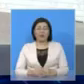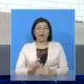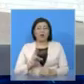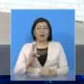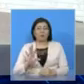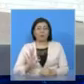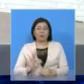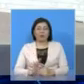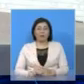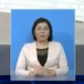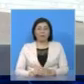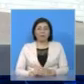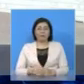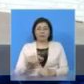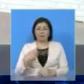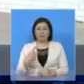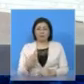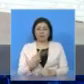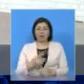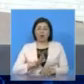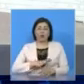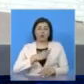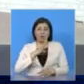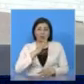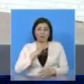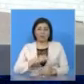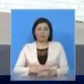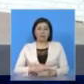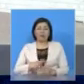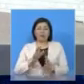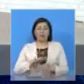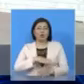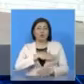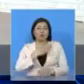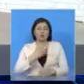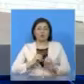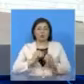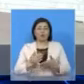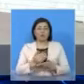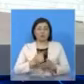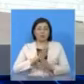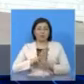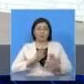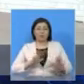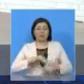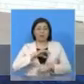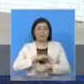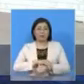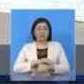алайда бір ұзақ мерзімге созылып қоқыс шығарылмай деген